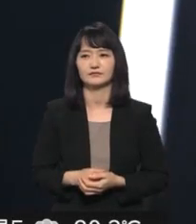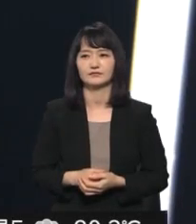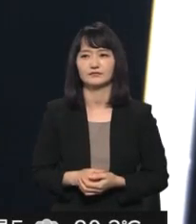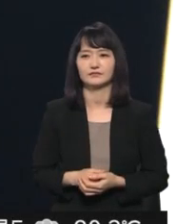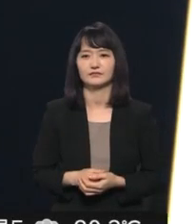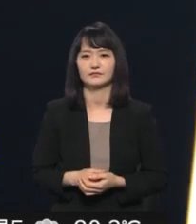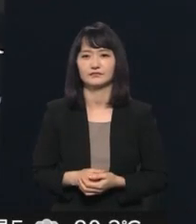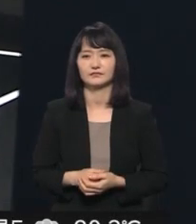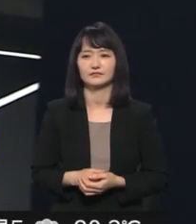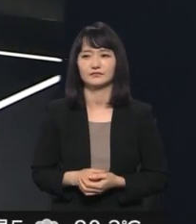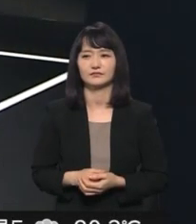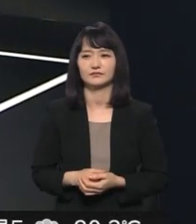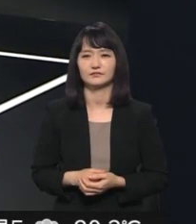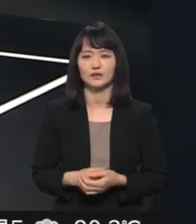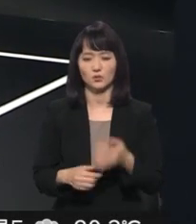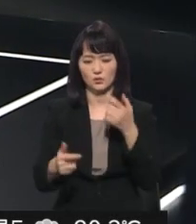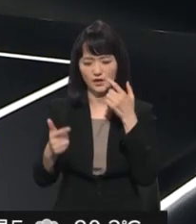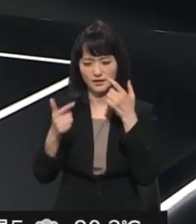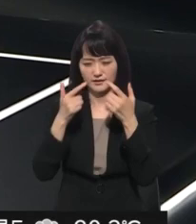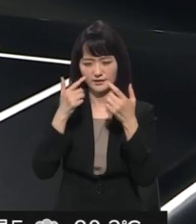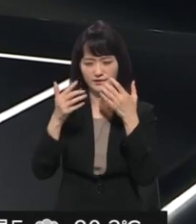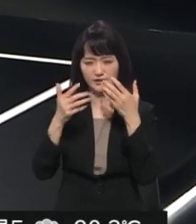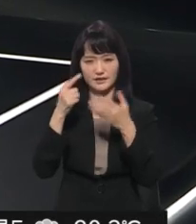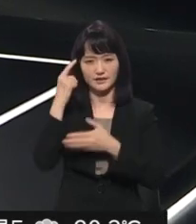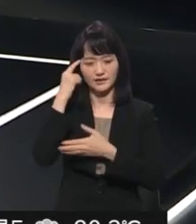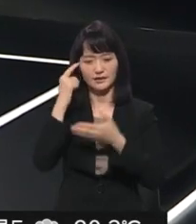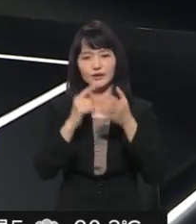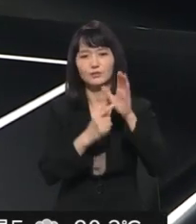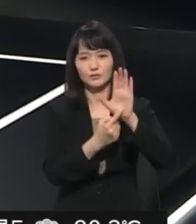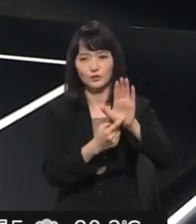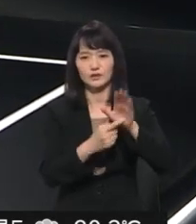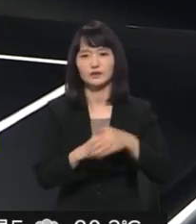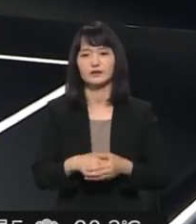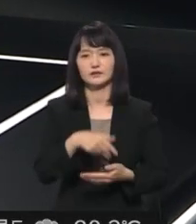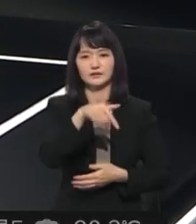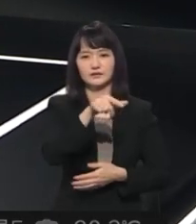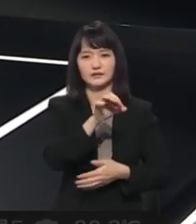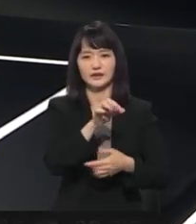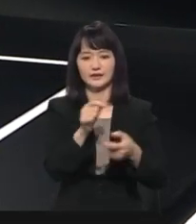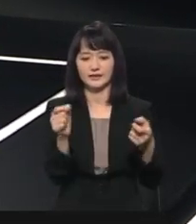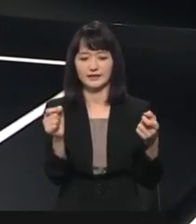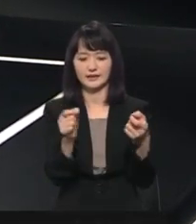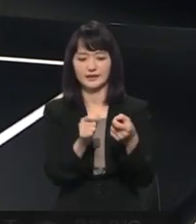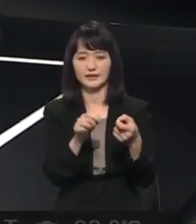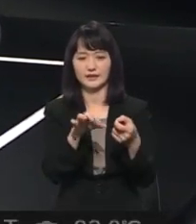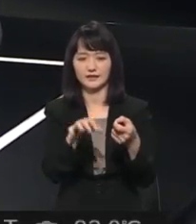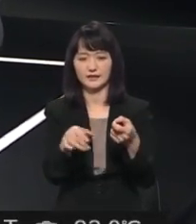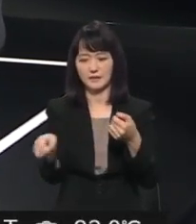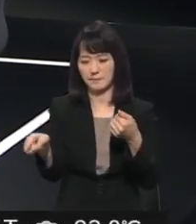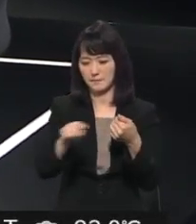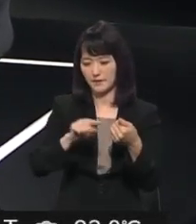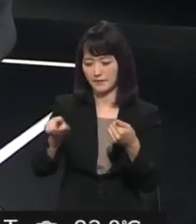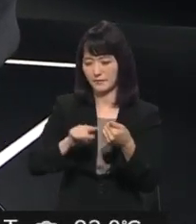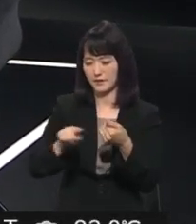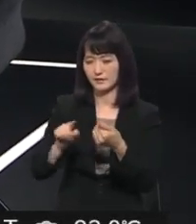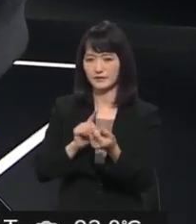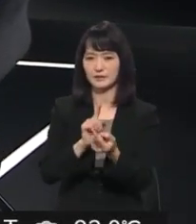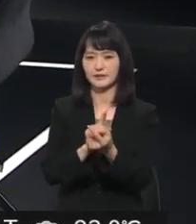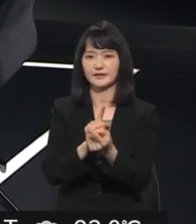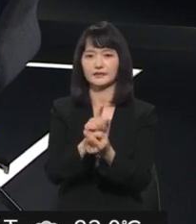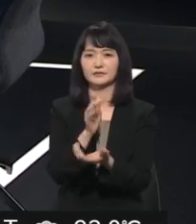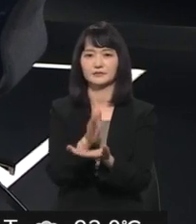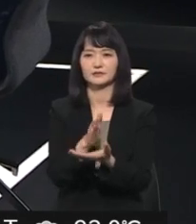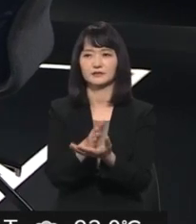이제 결기를 보여주고 러 그러죠 자기 앞에 줄 세우기 위해 도 안하고 줄 세우려는 준 30 사람들도 만나지 마라 국회에서 내가 휴대폰